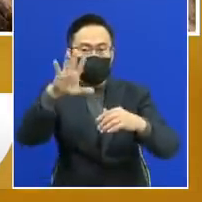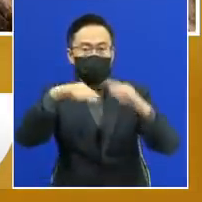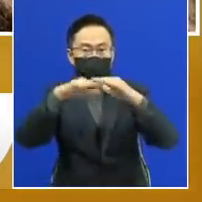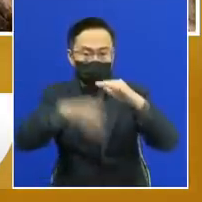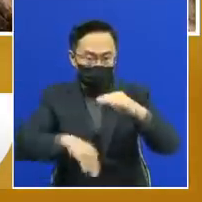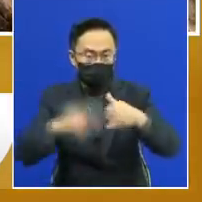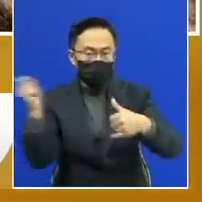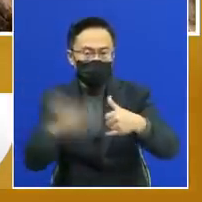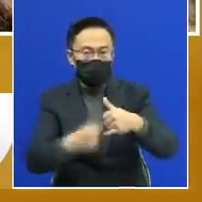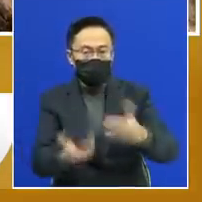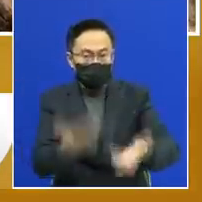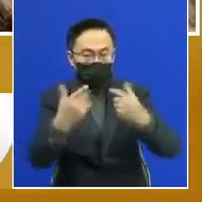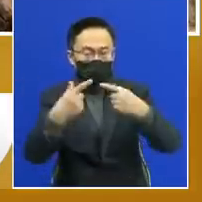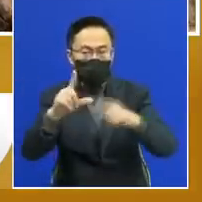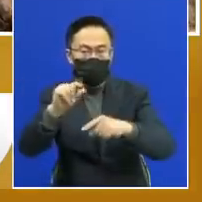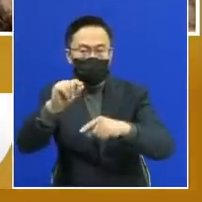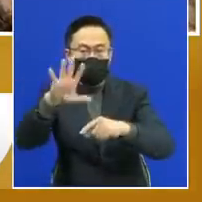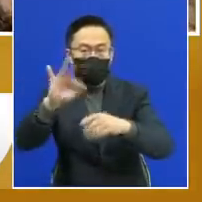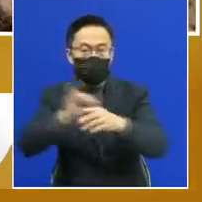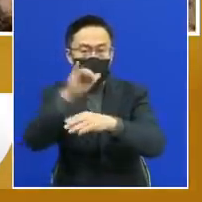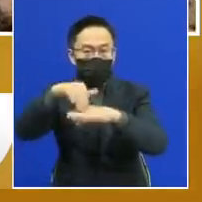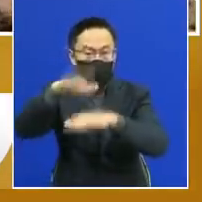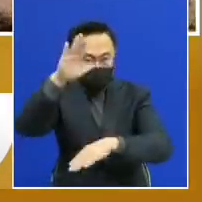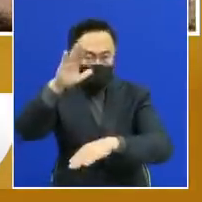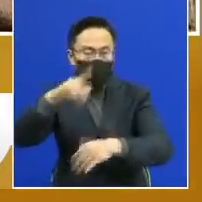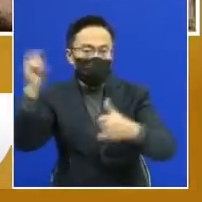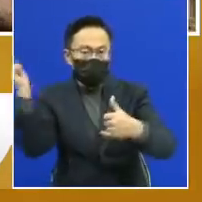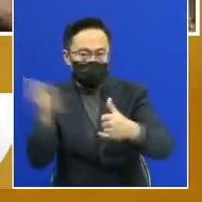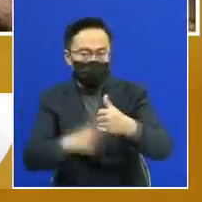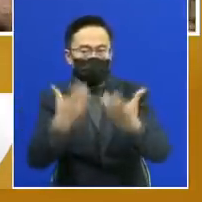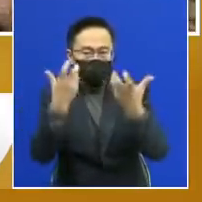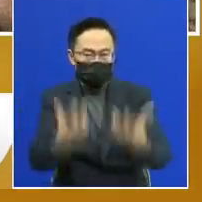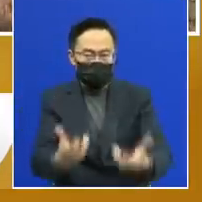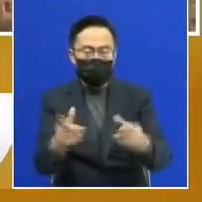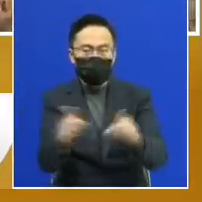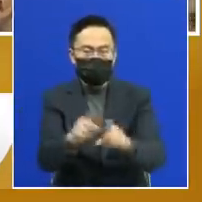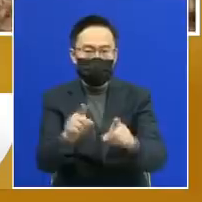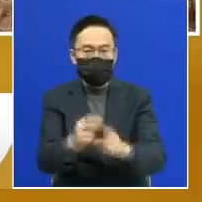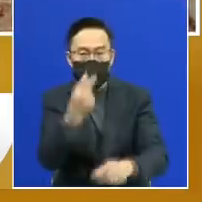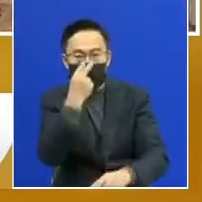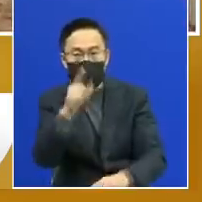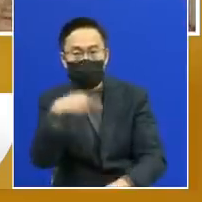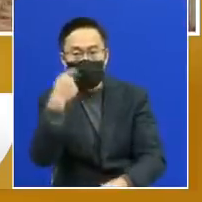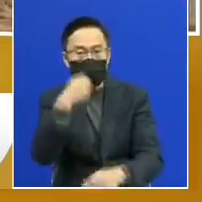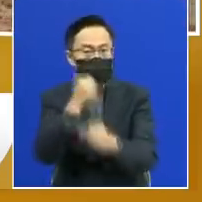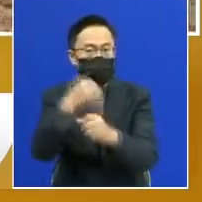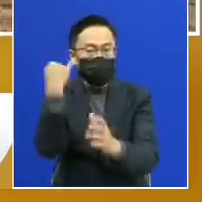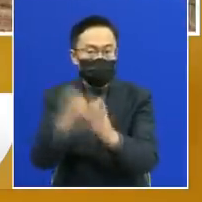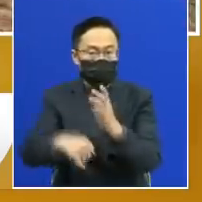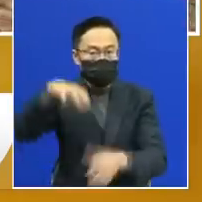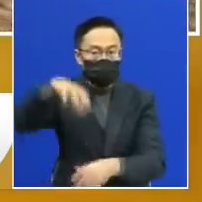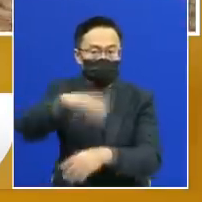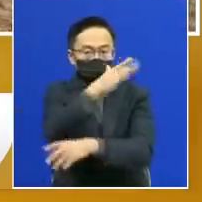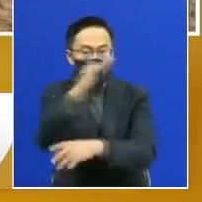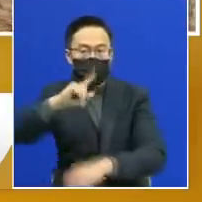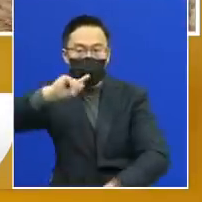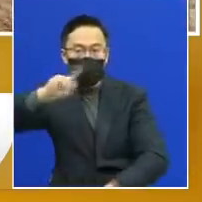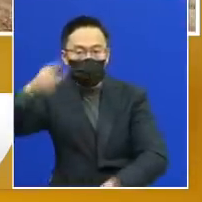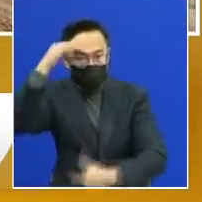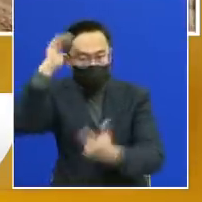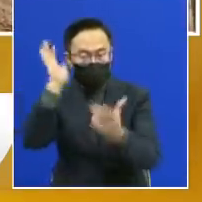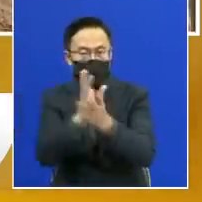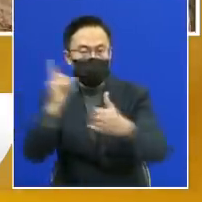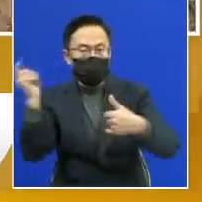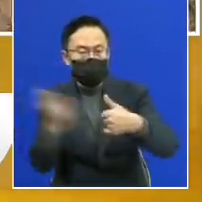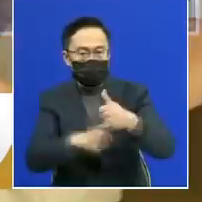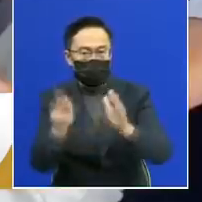แต่ก็ขอยืนยันว่าไม่ว่าจะเป็นใครก็แล้วแต่ถ้าหากว่ามีการกระทำความจริงๆนะครับทางกรมป่าไม้ก็จะฟ้องร้องดำเนินการตามกฎหม